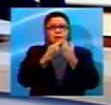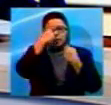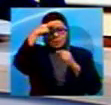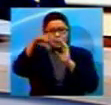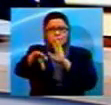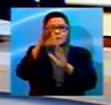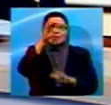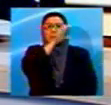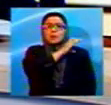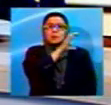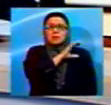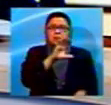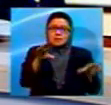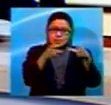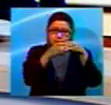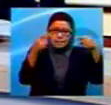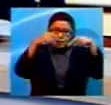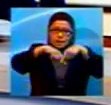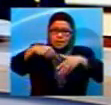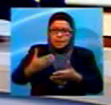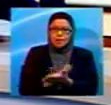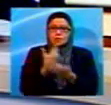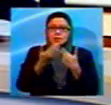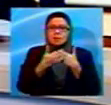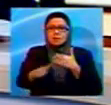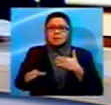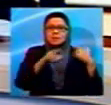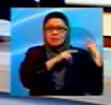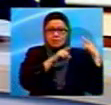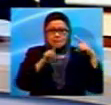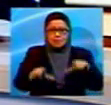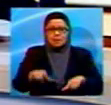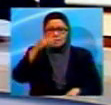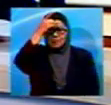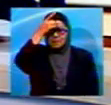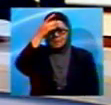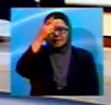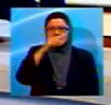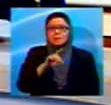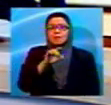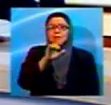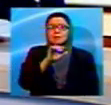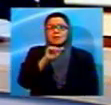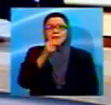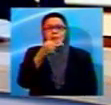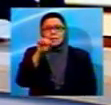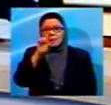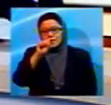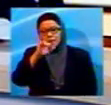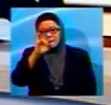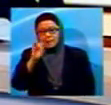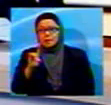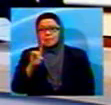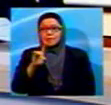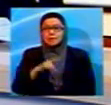Perhubungan Um negeri yang baharu selepas perletakan jawatan penyandangnya Datuk Seri Ahmad Said 12 Mei lalu Beliau juga menyatakan